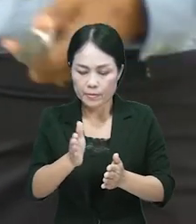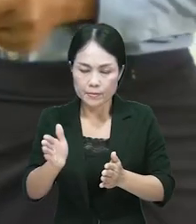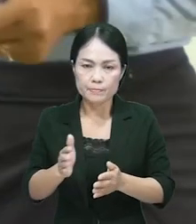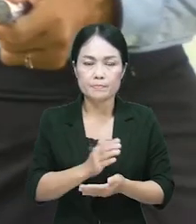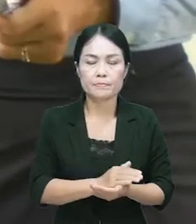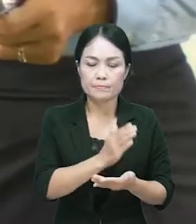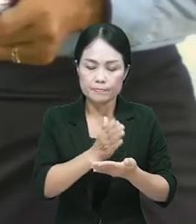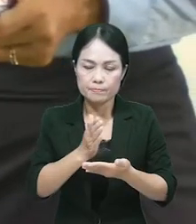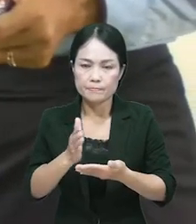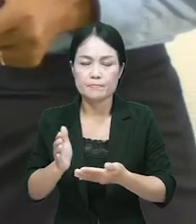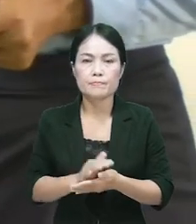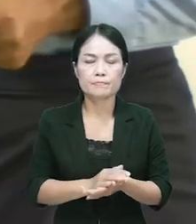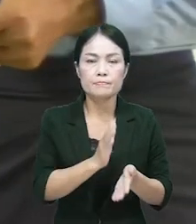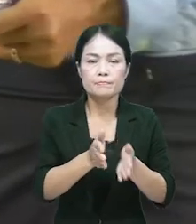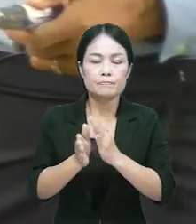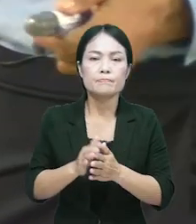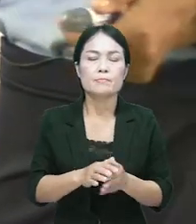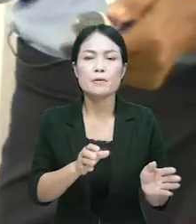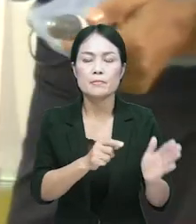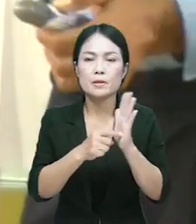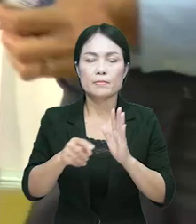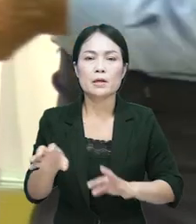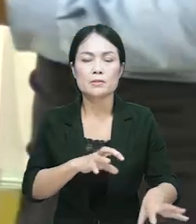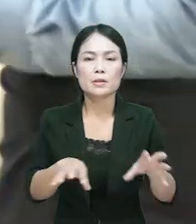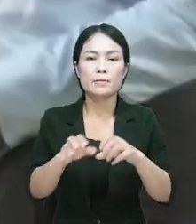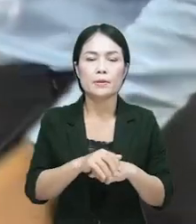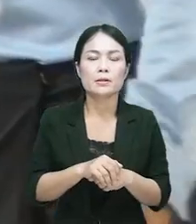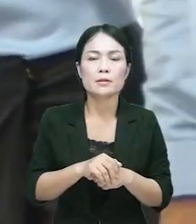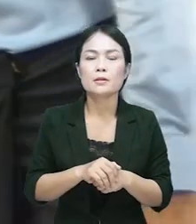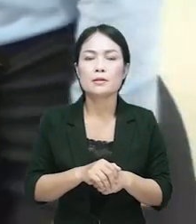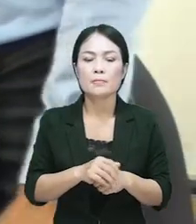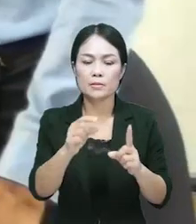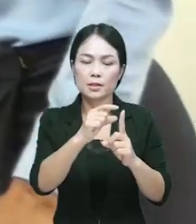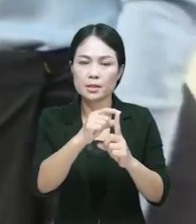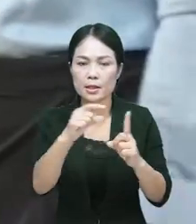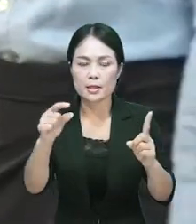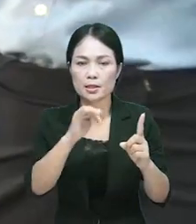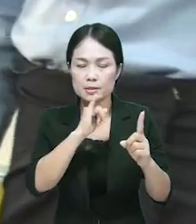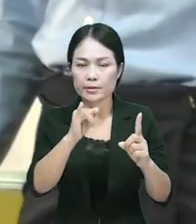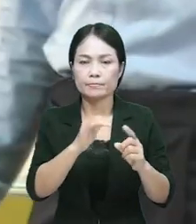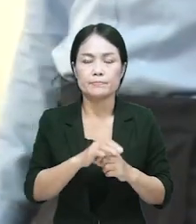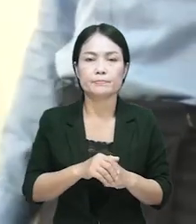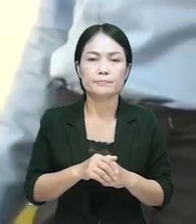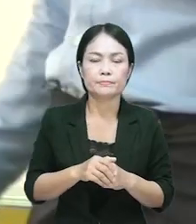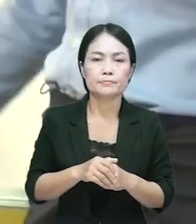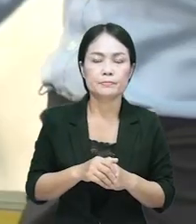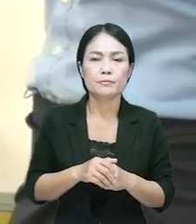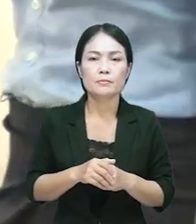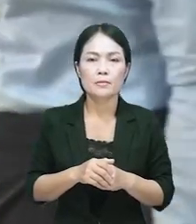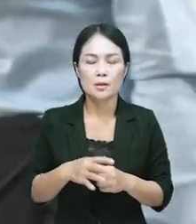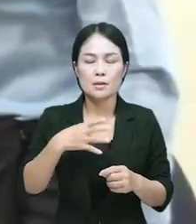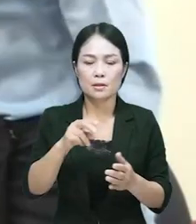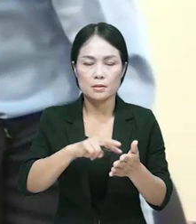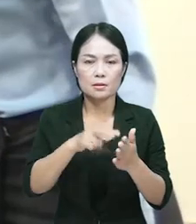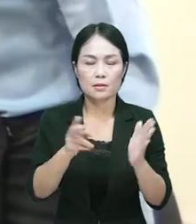ញ្ចឹងមិនទៅកូននឹងគឺបង្ហាញពីសកម្មភាពឯណាកូនណាអញ្ចឹងថ្នាក់វិជ្ជាកិច្ចអសាប់ដើម្បីចង់ដឹងអ